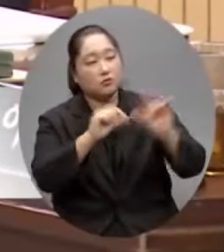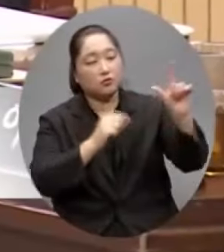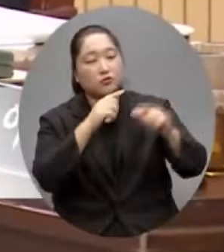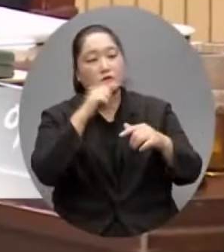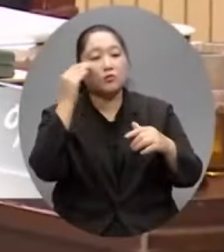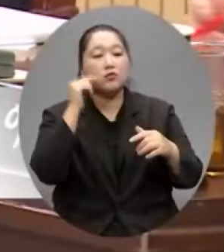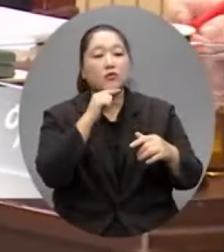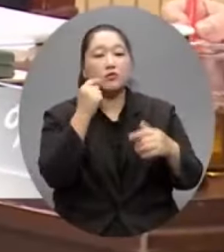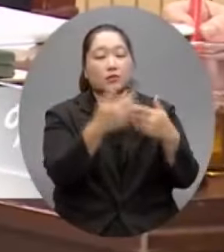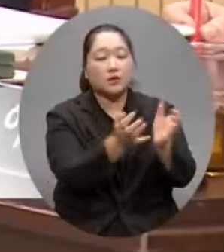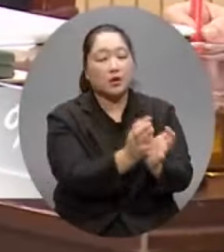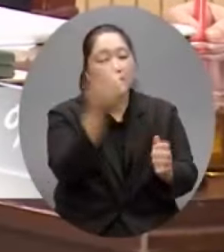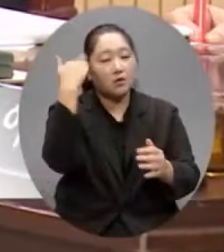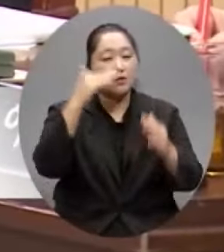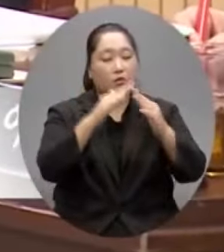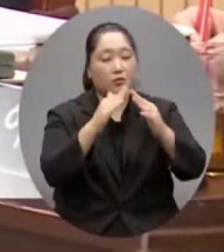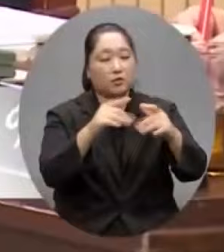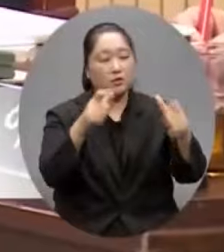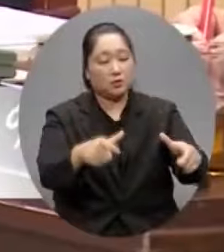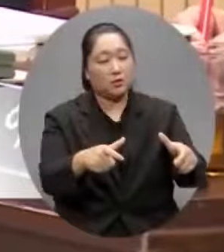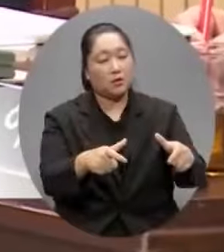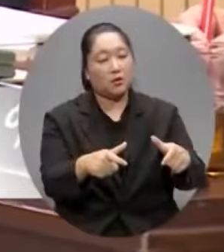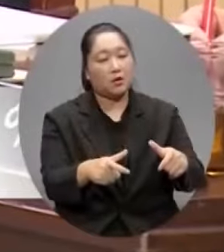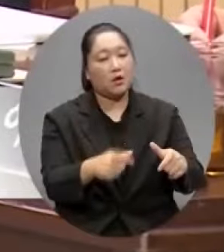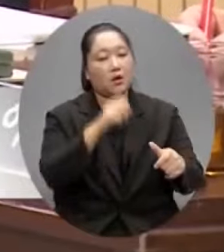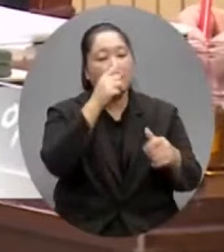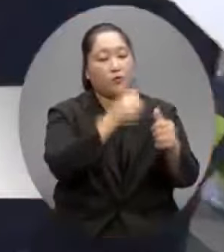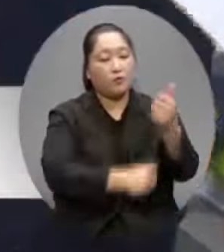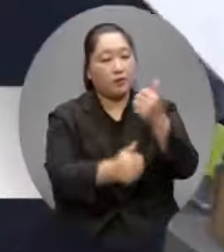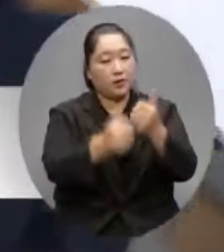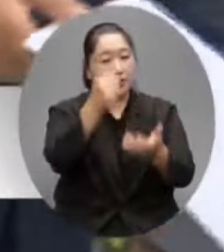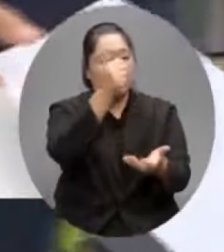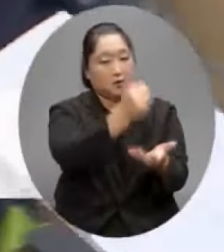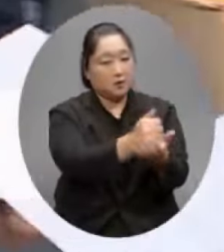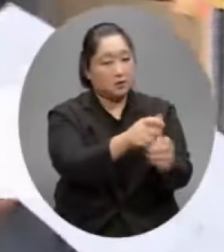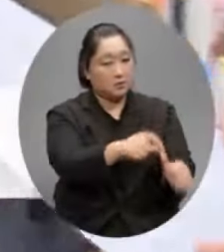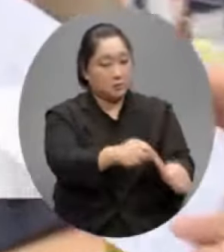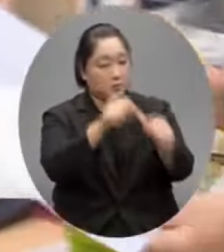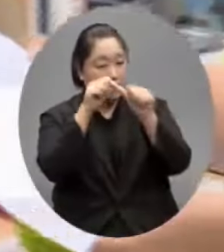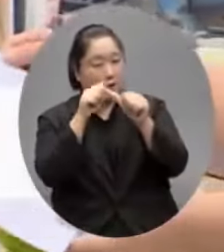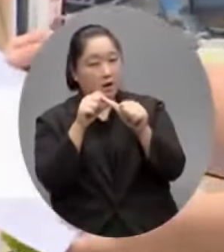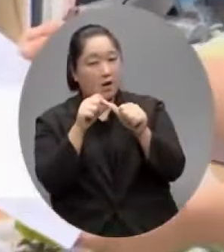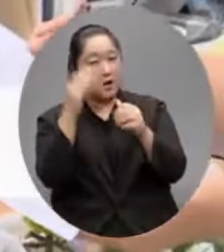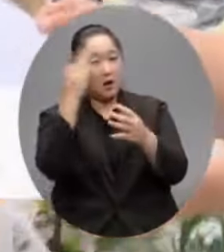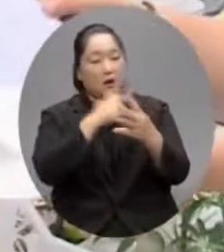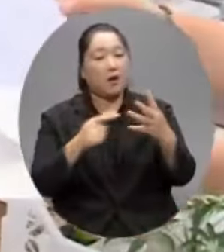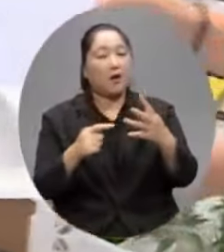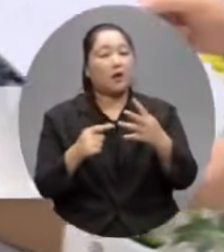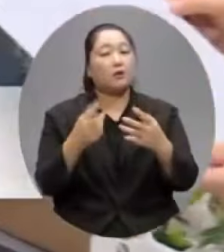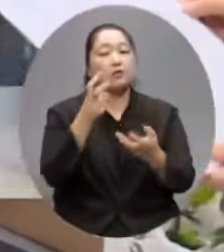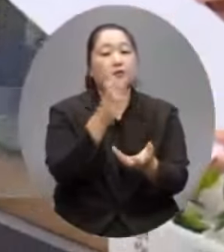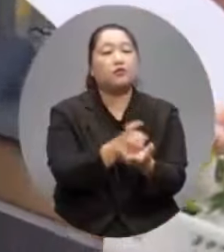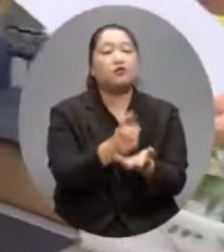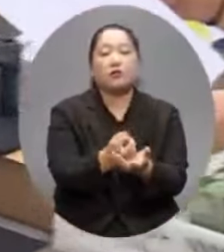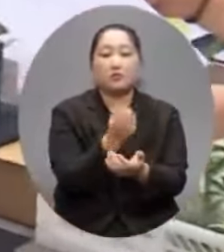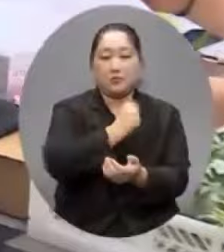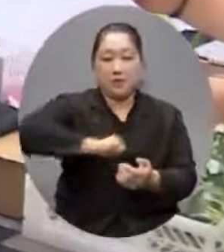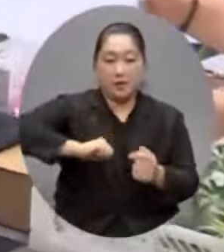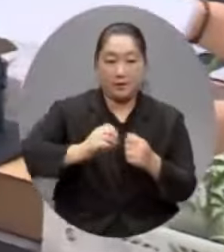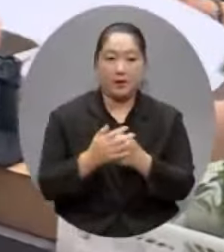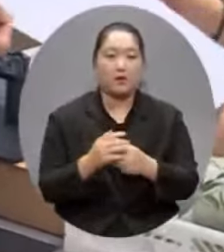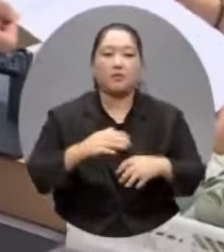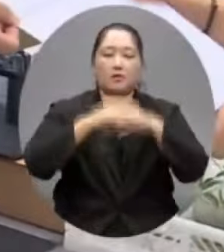국민의힘이 옛 청원군 지역구 의원을 예결위원장으로 선출한다는 청원 청주 상생안을 지키지 않았다며